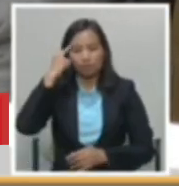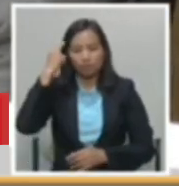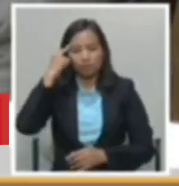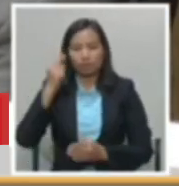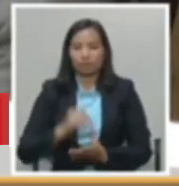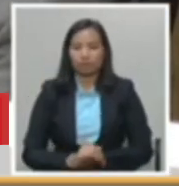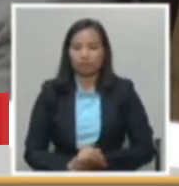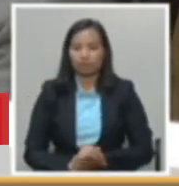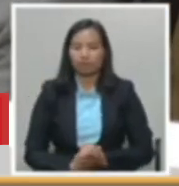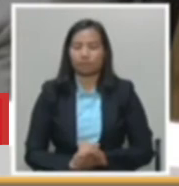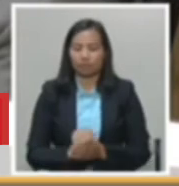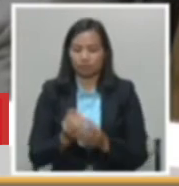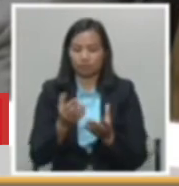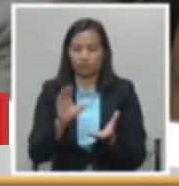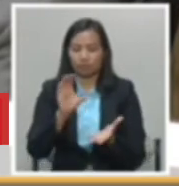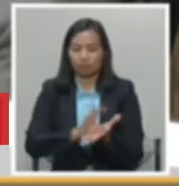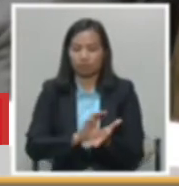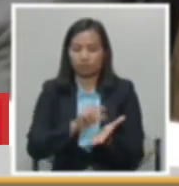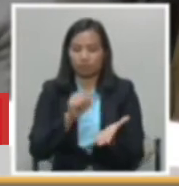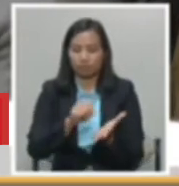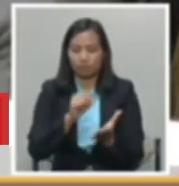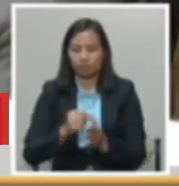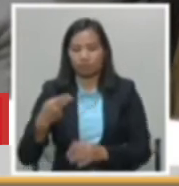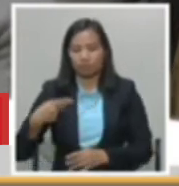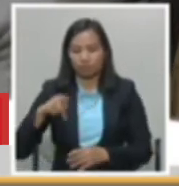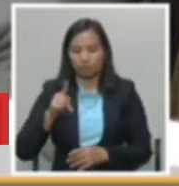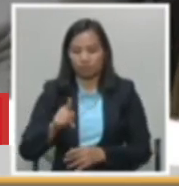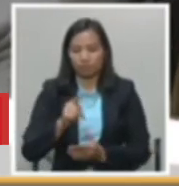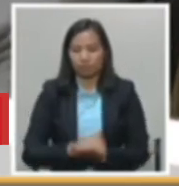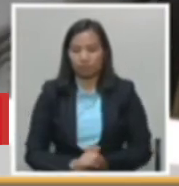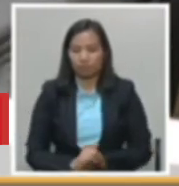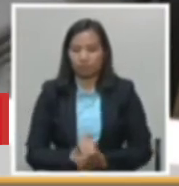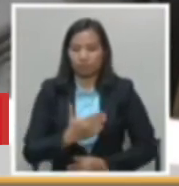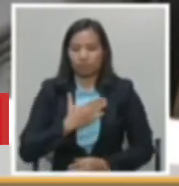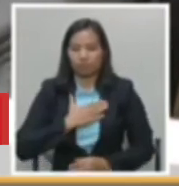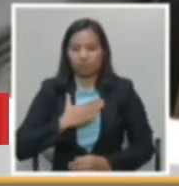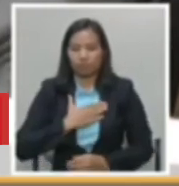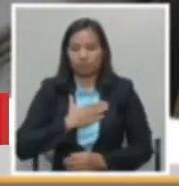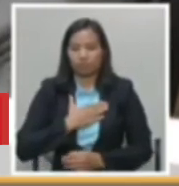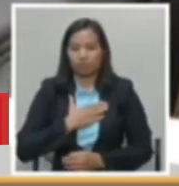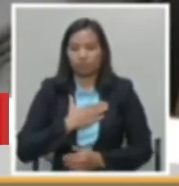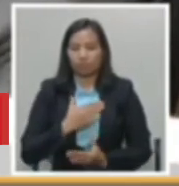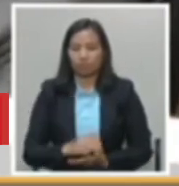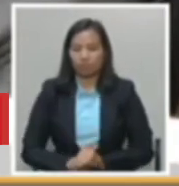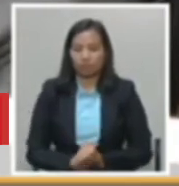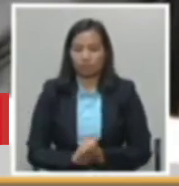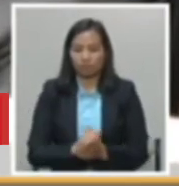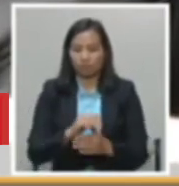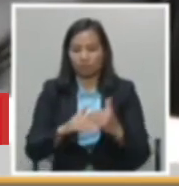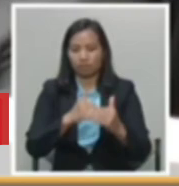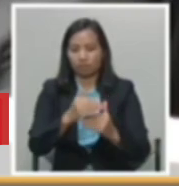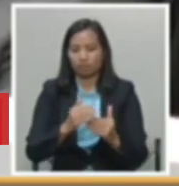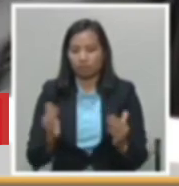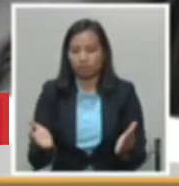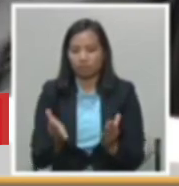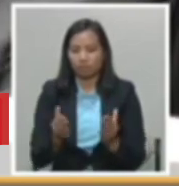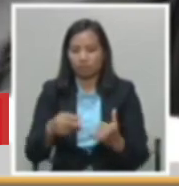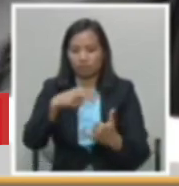ต้องทำเม็ดเงินตรงนี้ให้เป็นประโยชน์แล้วก็ถ้าเป็นไปได้ผมว่าเน้นสร้างเสริมมากกว่ารักษ